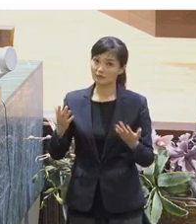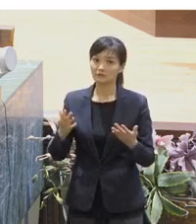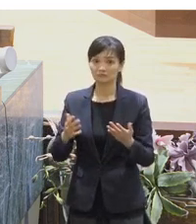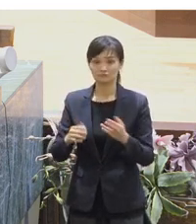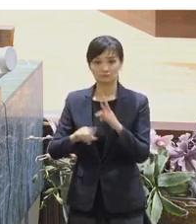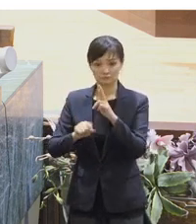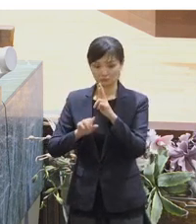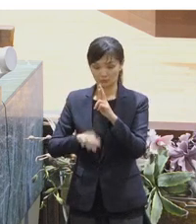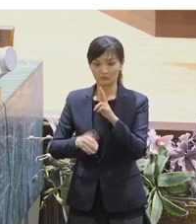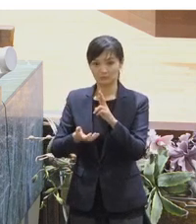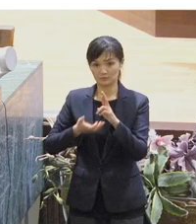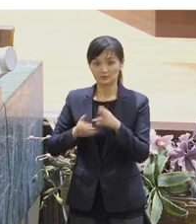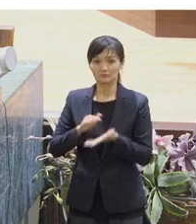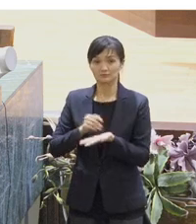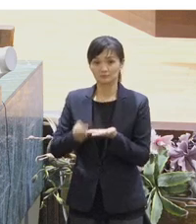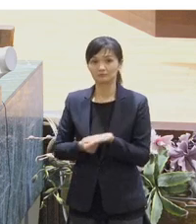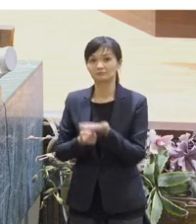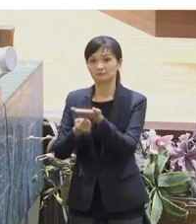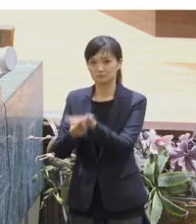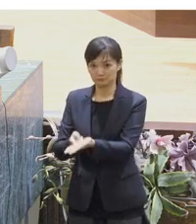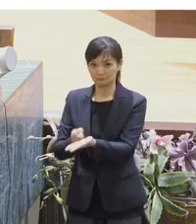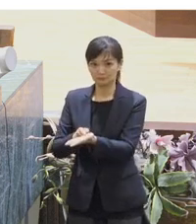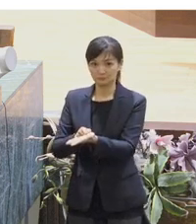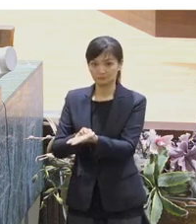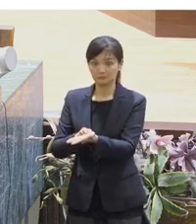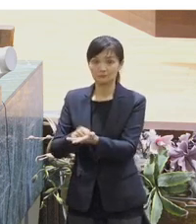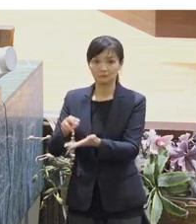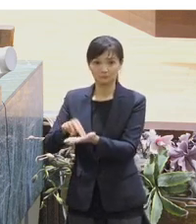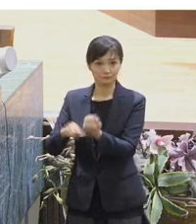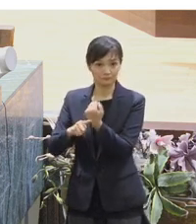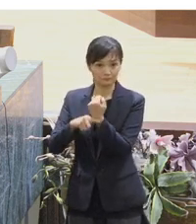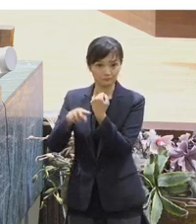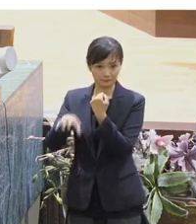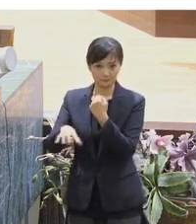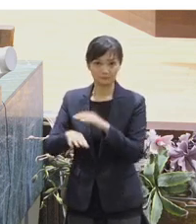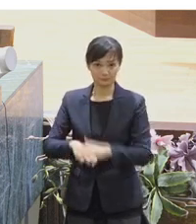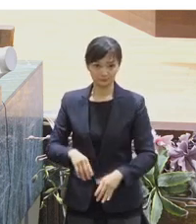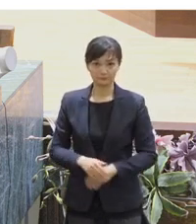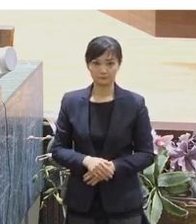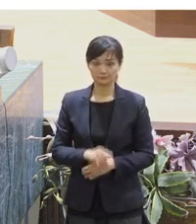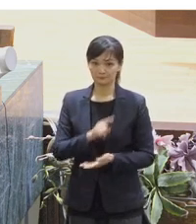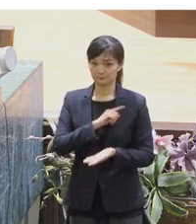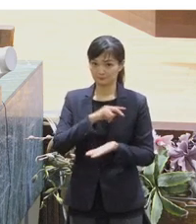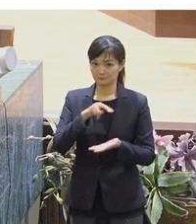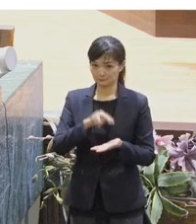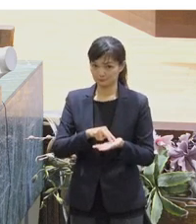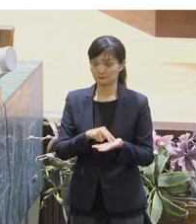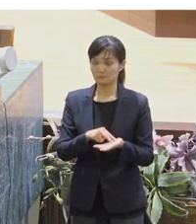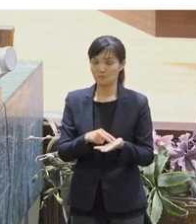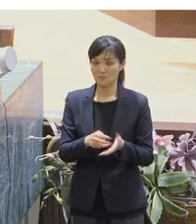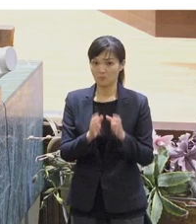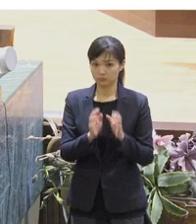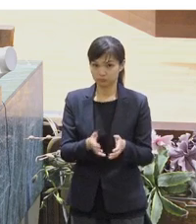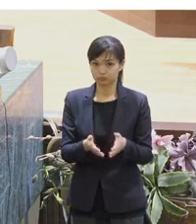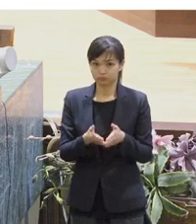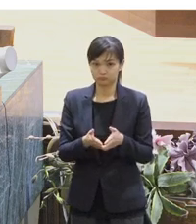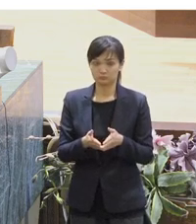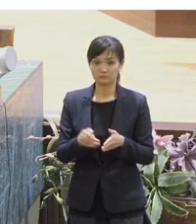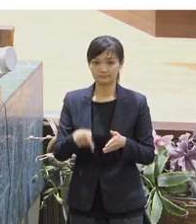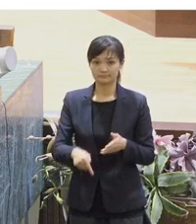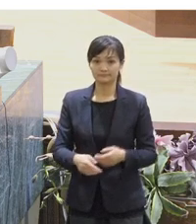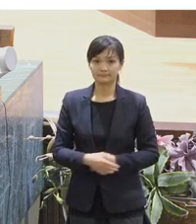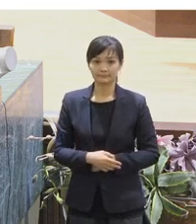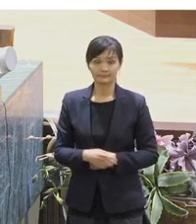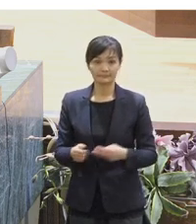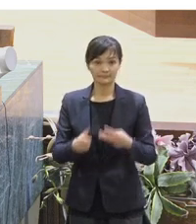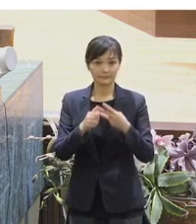送到立法院，所以这是第二个，就是专责机关的部分，就是独立各自专责机关。那第三个部分，